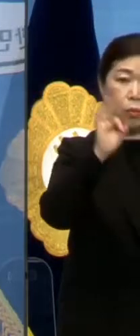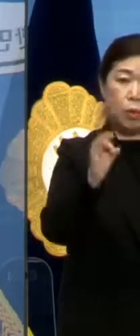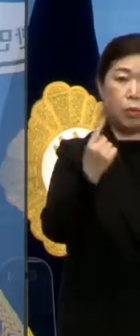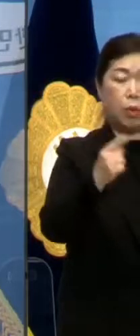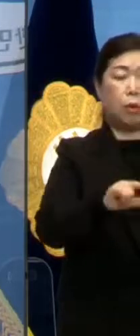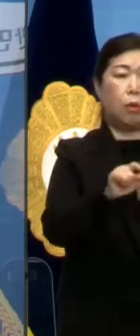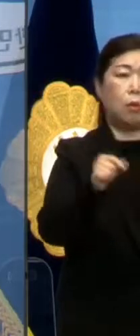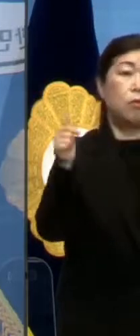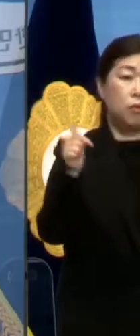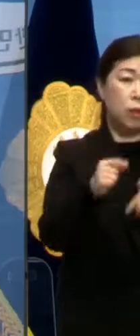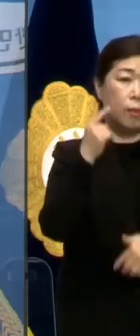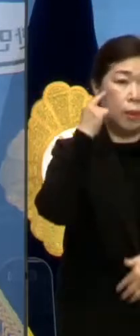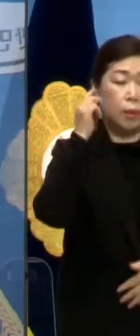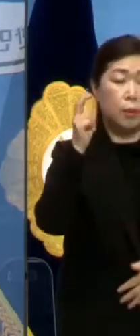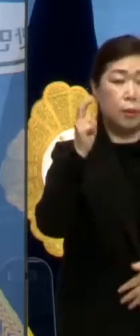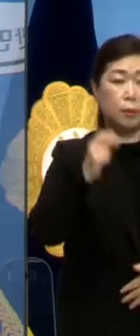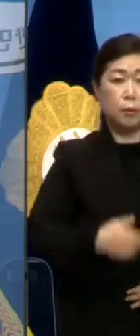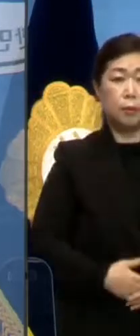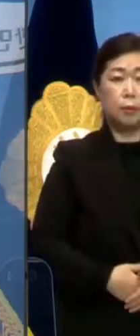낮겠죠.